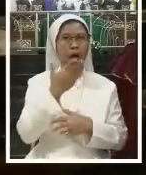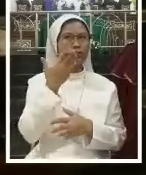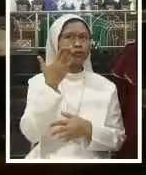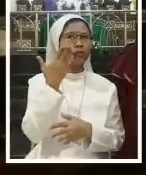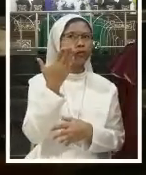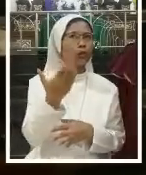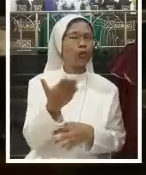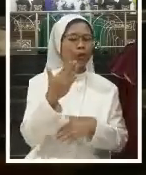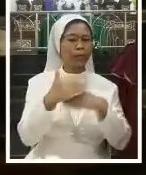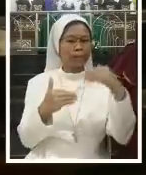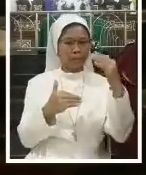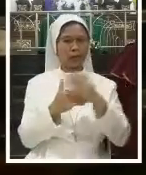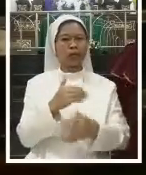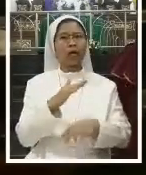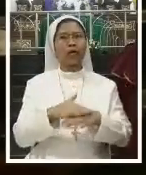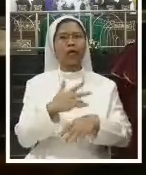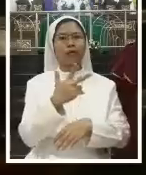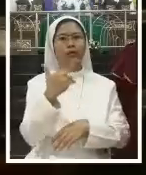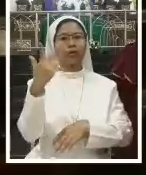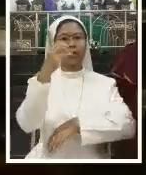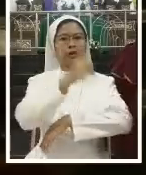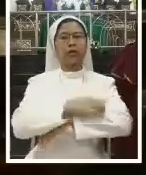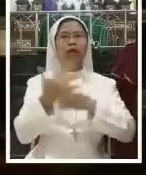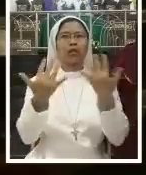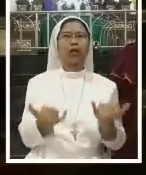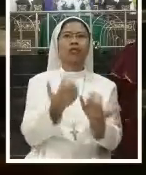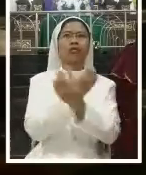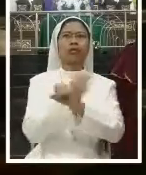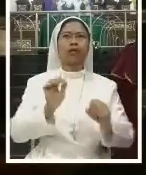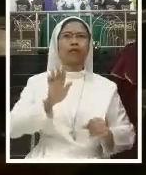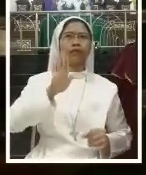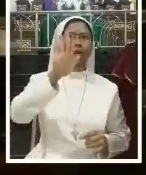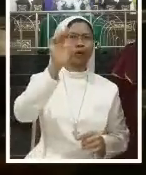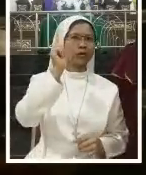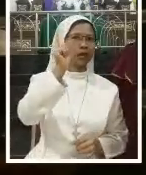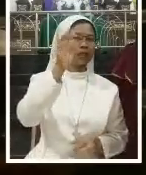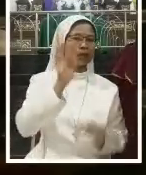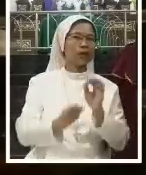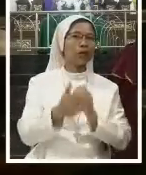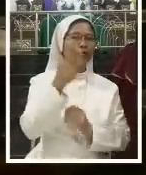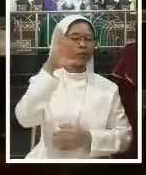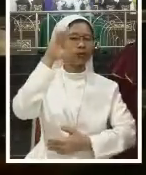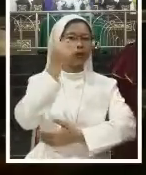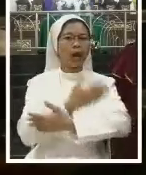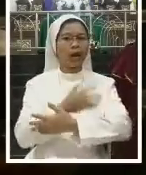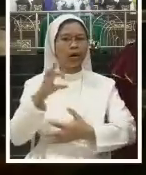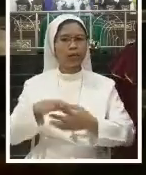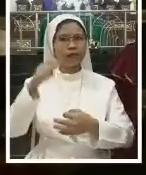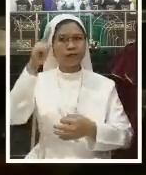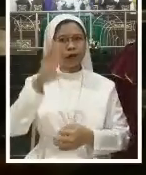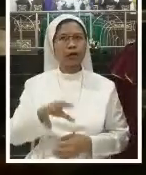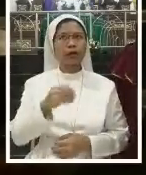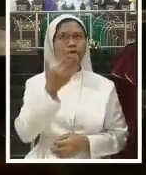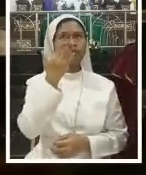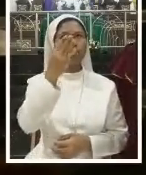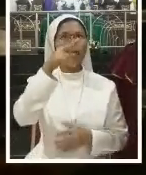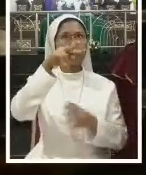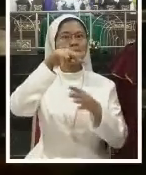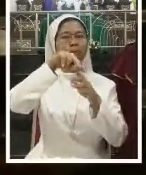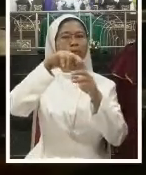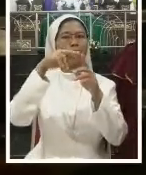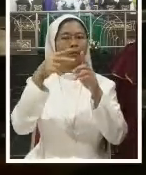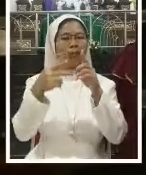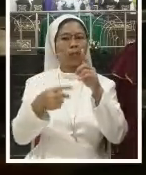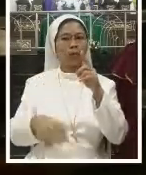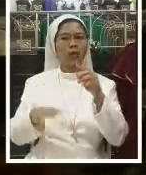mapatindog, ligtasan ang sadiri mo, kuni aki ka kang Diyos asin maghilig ka hali sa